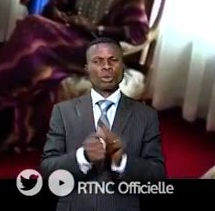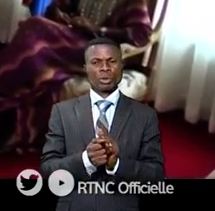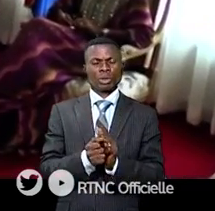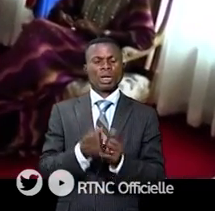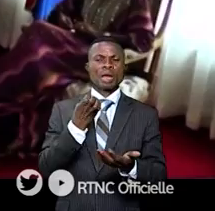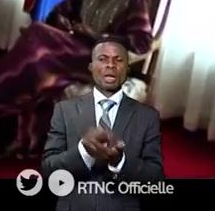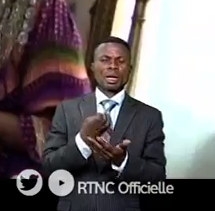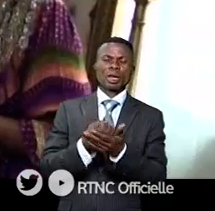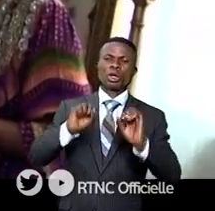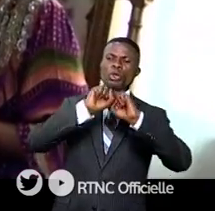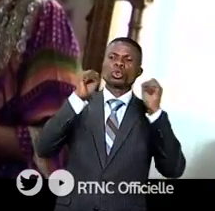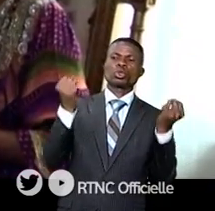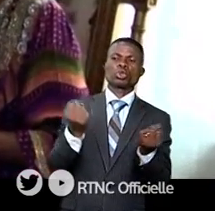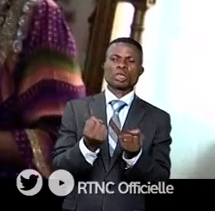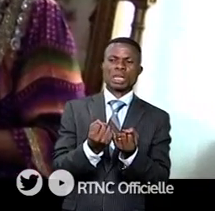économiques, sociaux